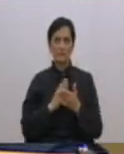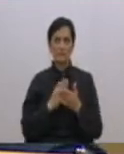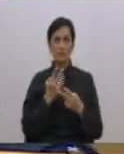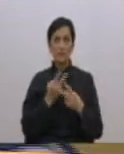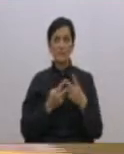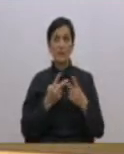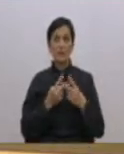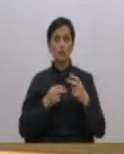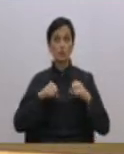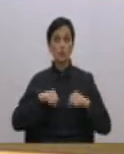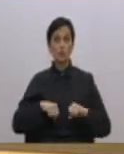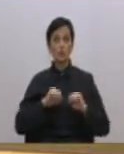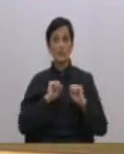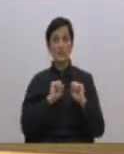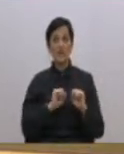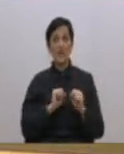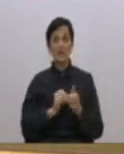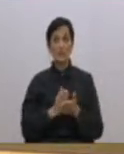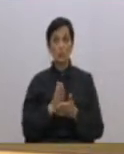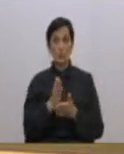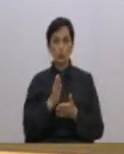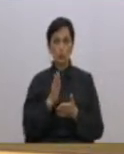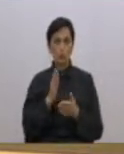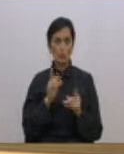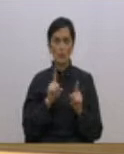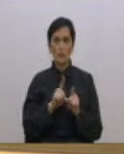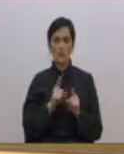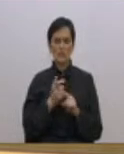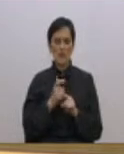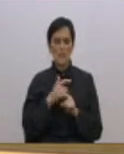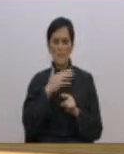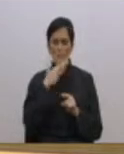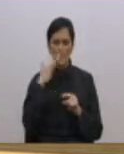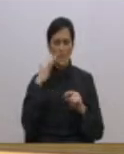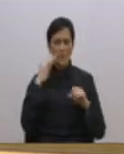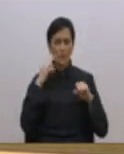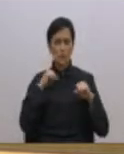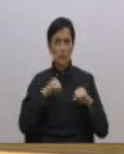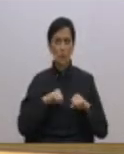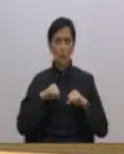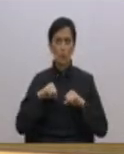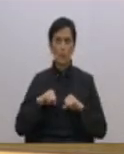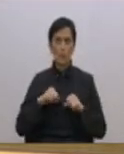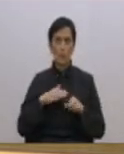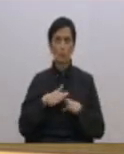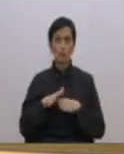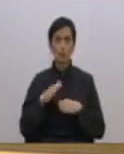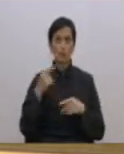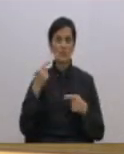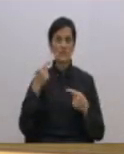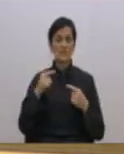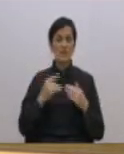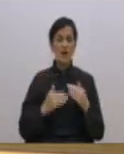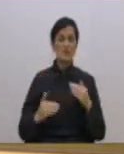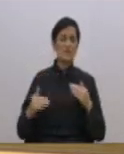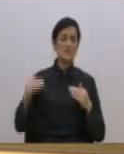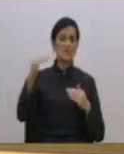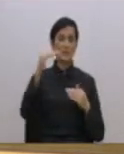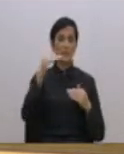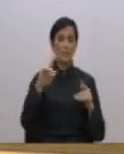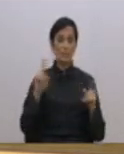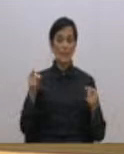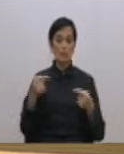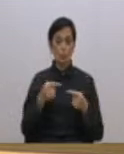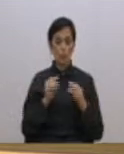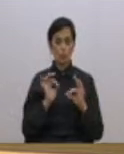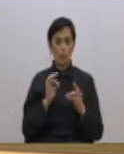პენიტენციური უფლებების დაცვის მიმართულებით იქნება უდავოდ, იმიტომ რომ ძალიან ბევრი უფლება სრულიად სხვა სიმაღლეზეა აყვანილი და შესაბამისად ეს